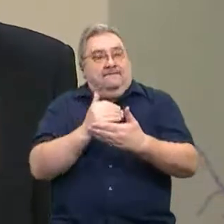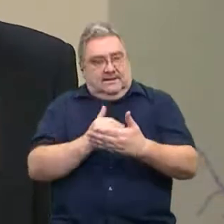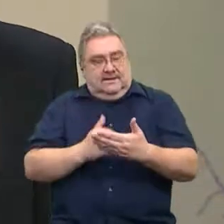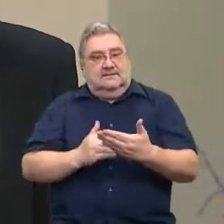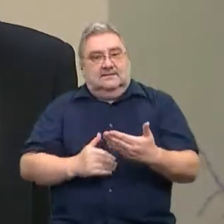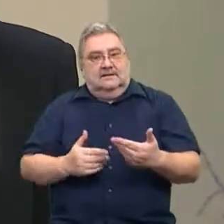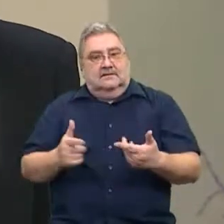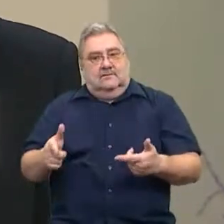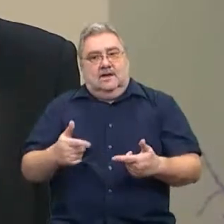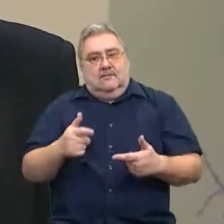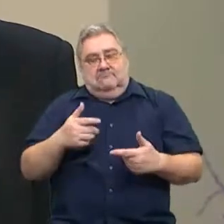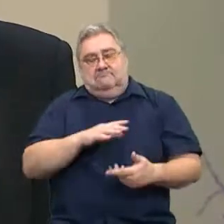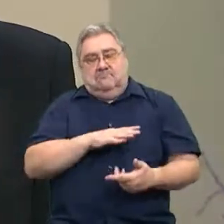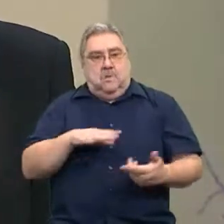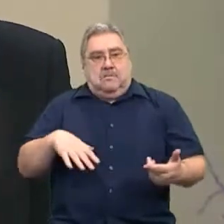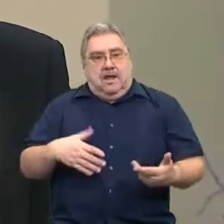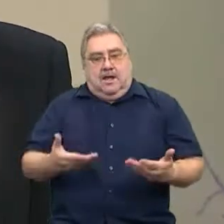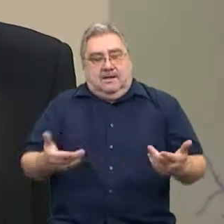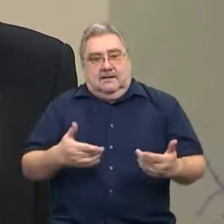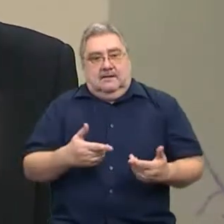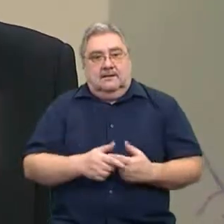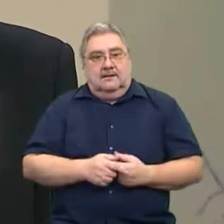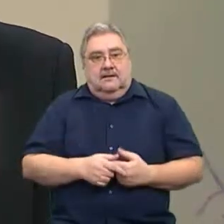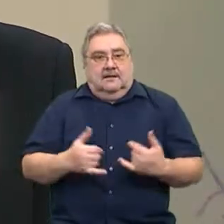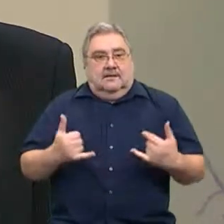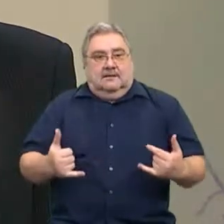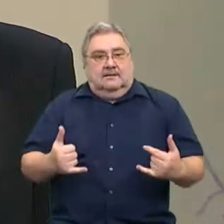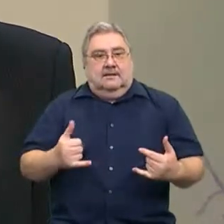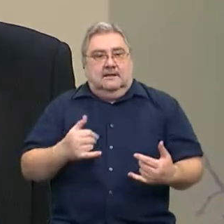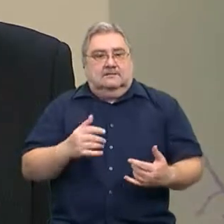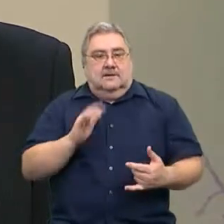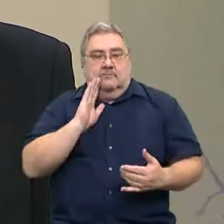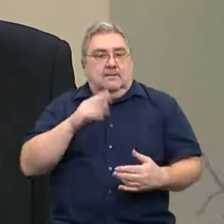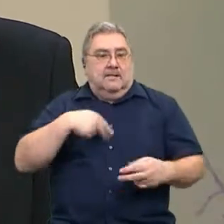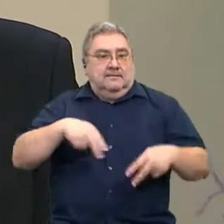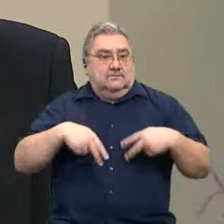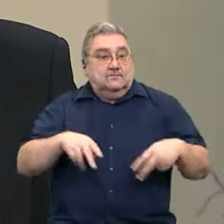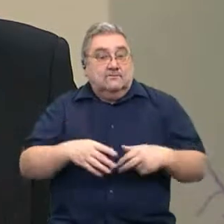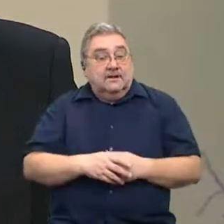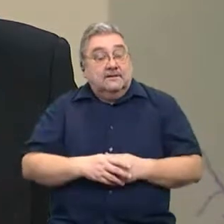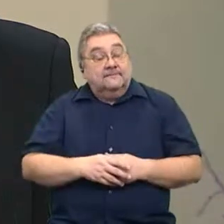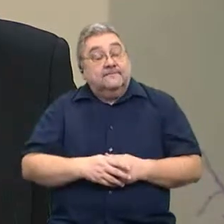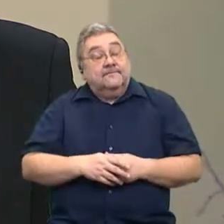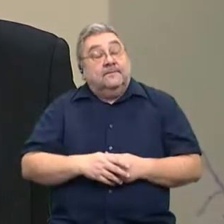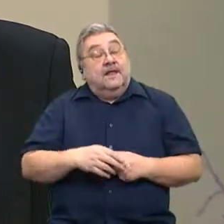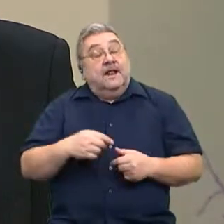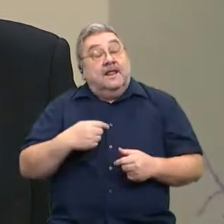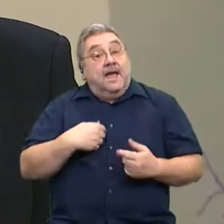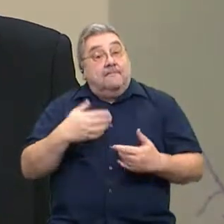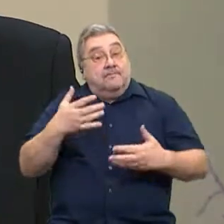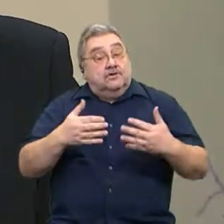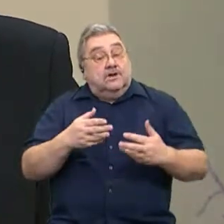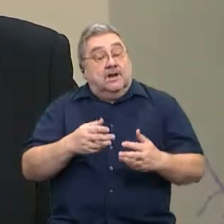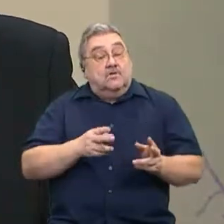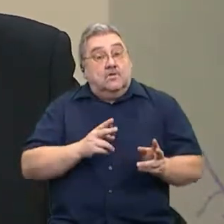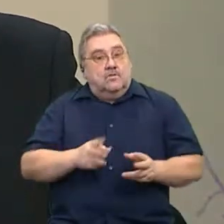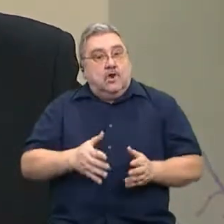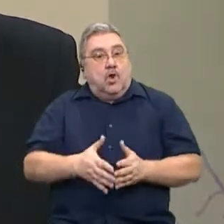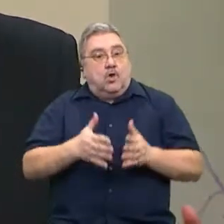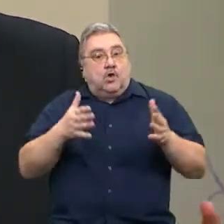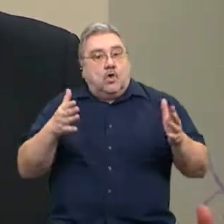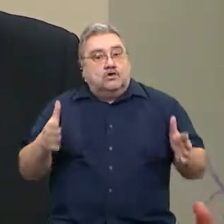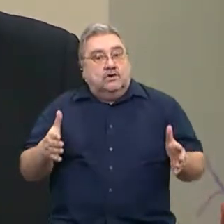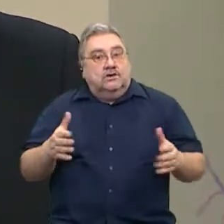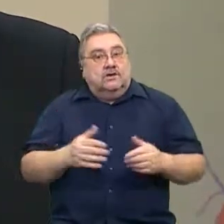pacientů, to je naprostý bazál, čili tím se dneska o tom určitě diskutovat nebudem. Nám IT umožnilo rozšířit